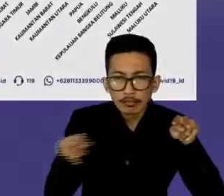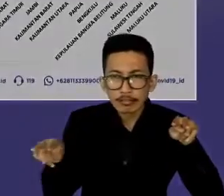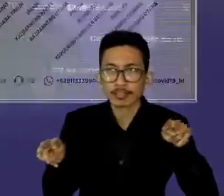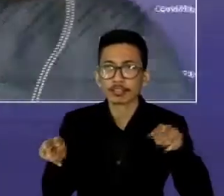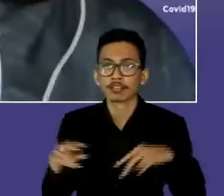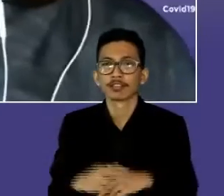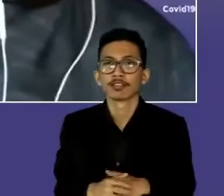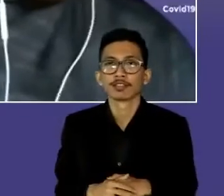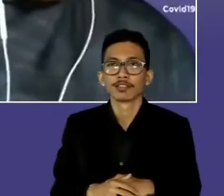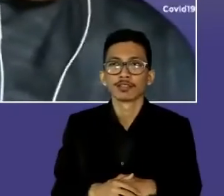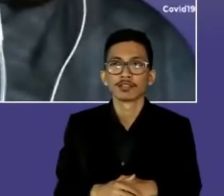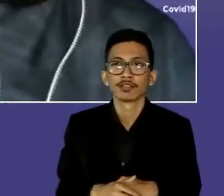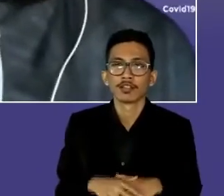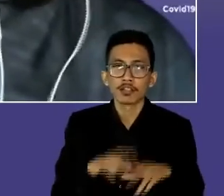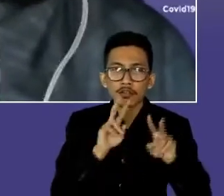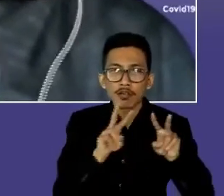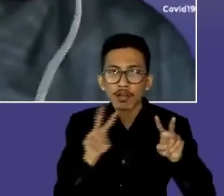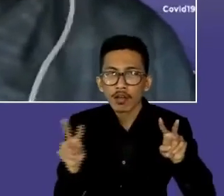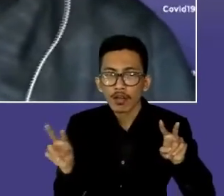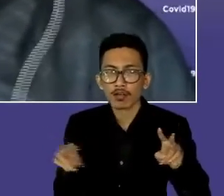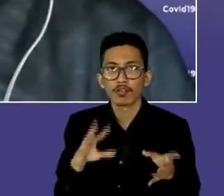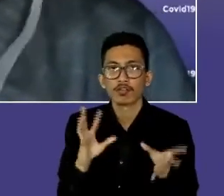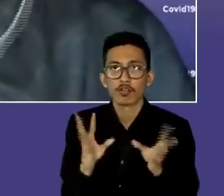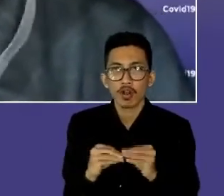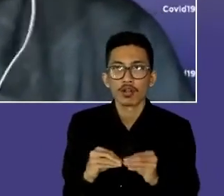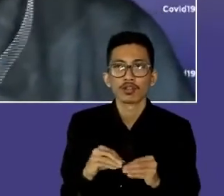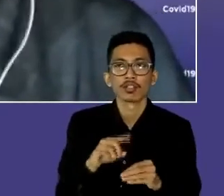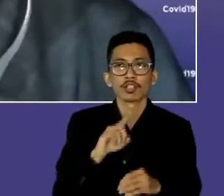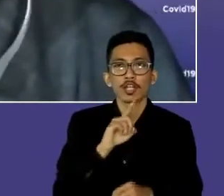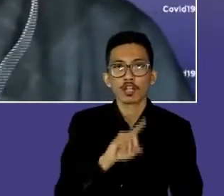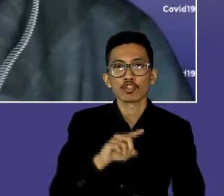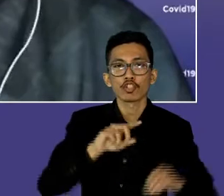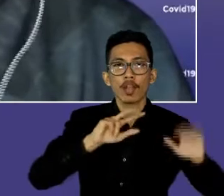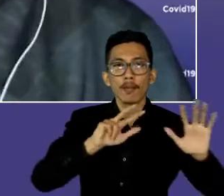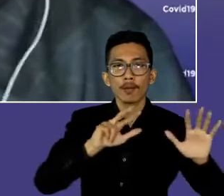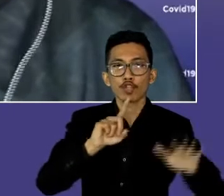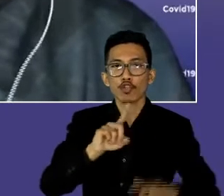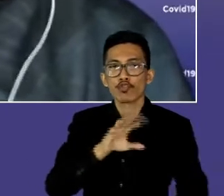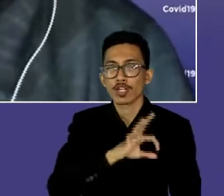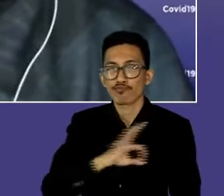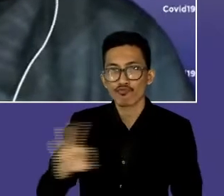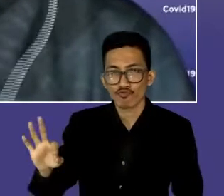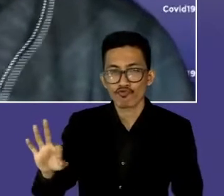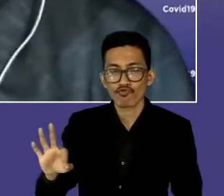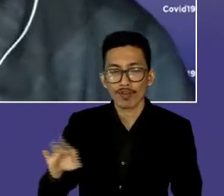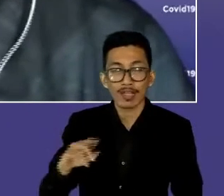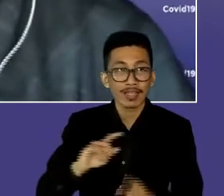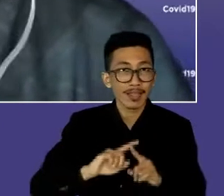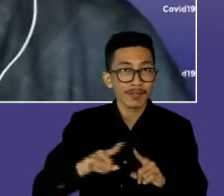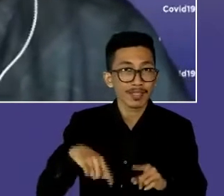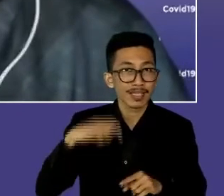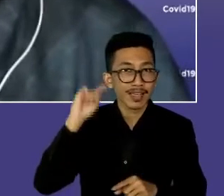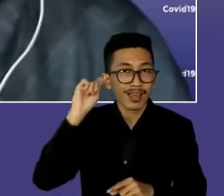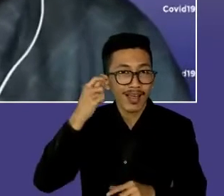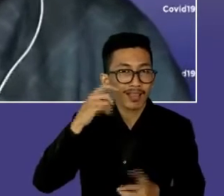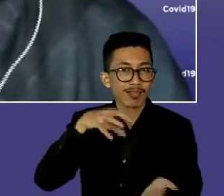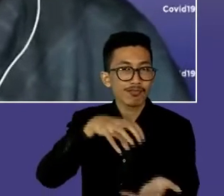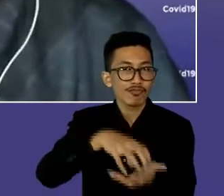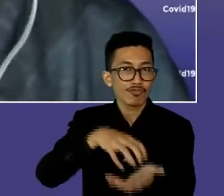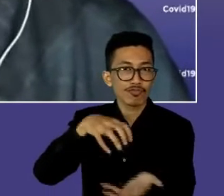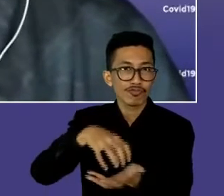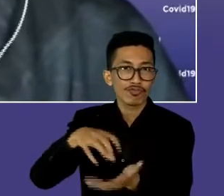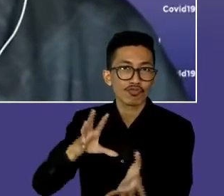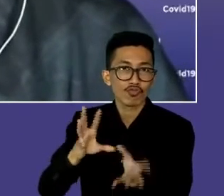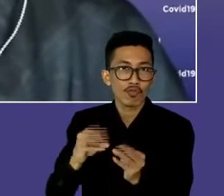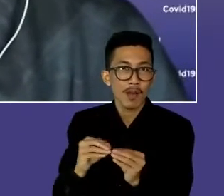kenapa nggak kelihatan? DKI Jakarta, ada 181.000, tapi yang harus diingat, Dr. Lula, adalah jumlah poskonya juga pasti